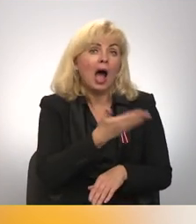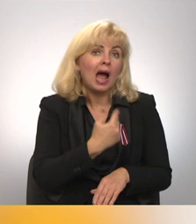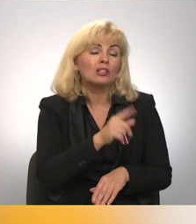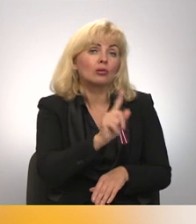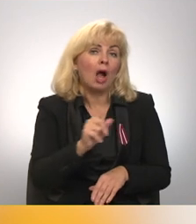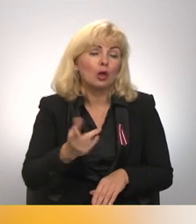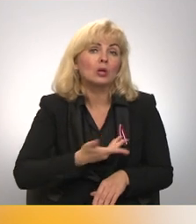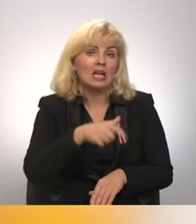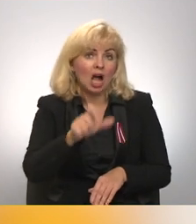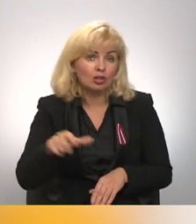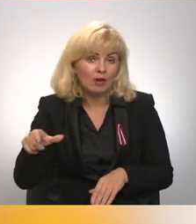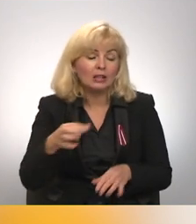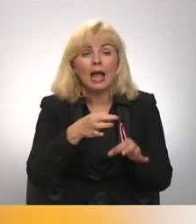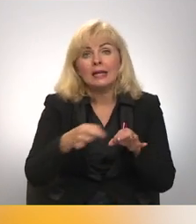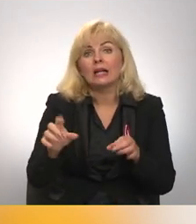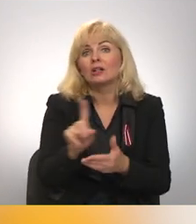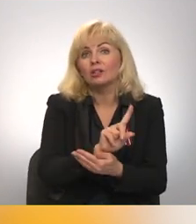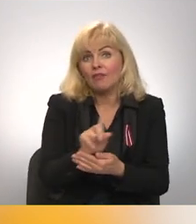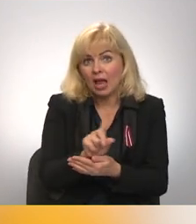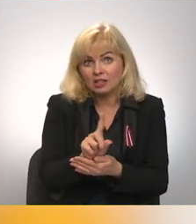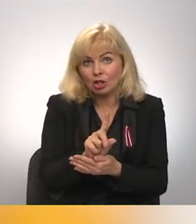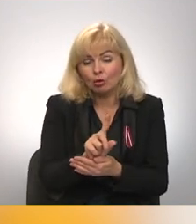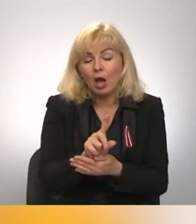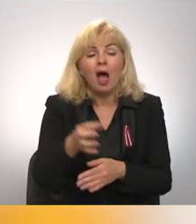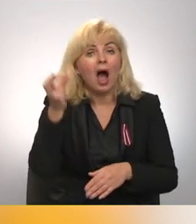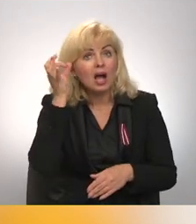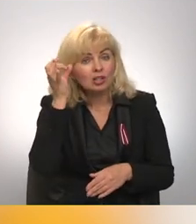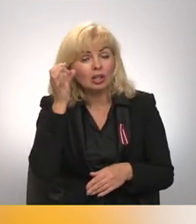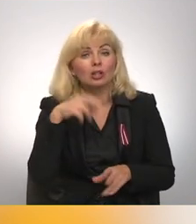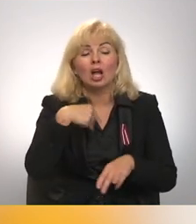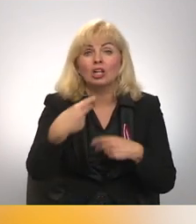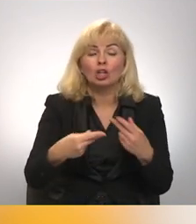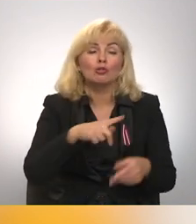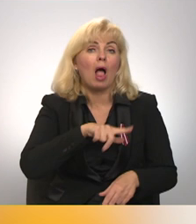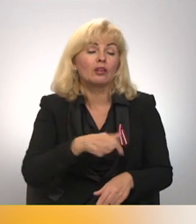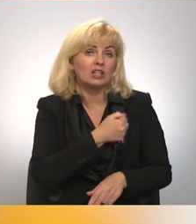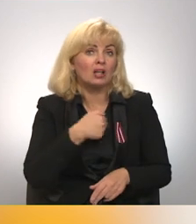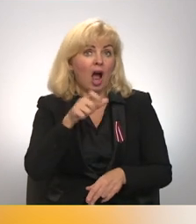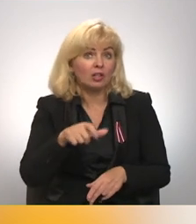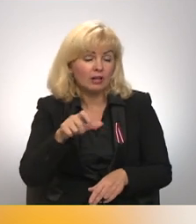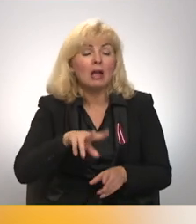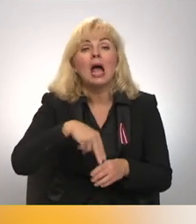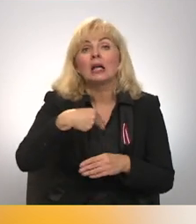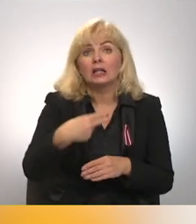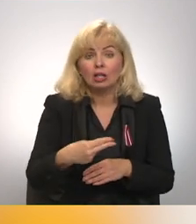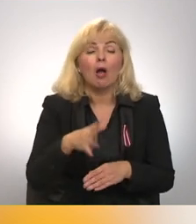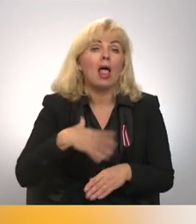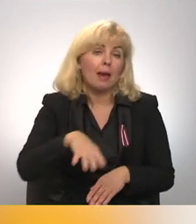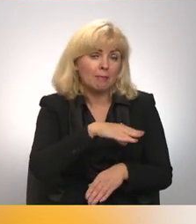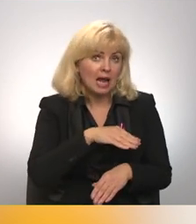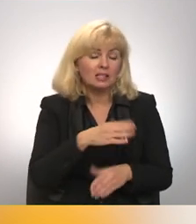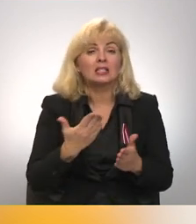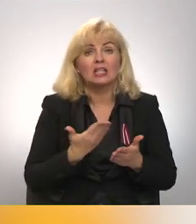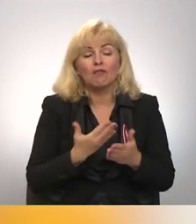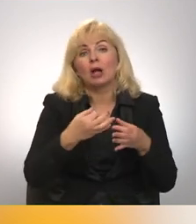Latvijas iedzīvotāju iedegt svecīti un atcerēties kritušos Latvijas karavīrus, kas krita, lai mēs dzīvotu